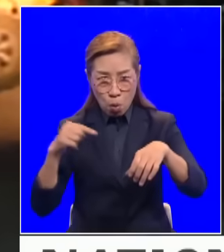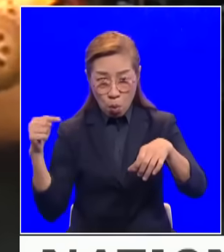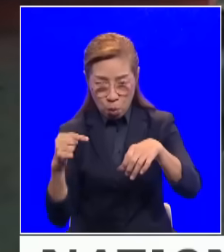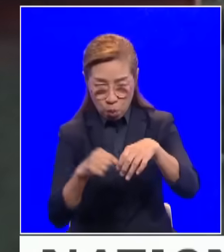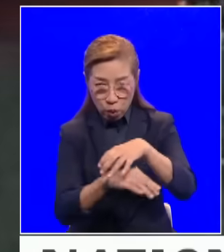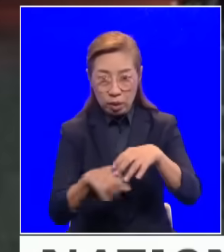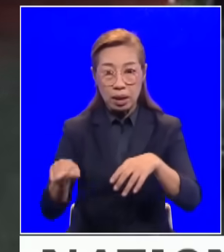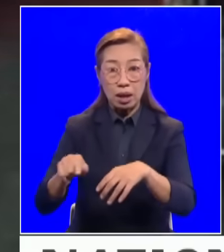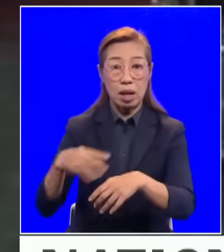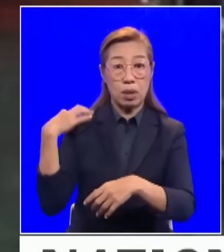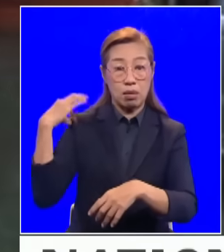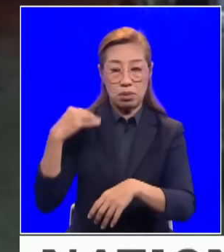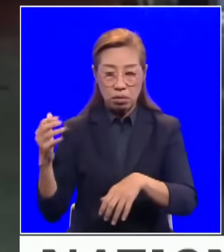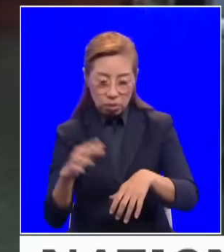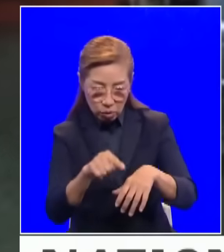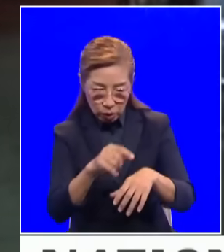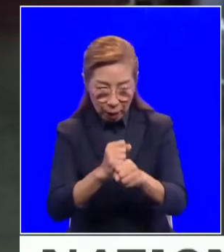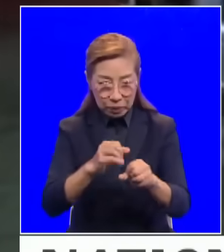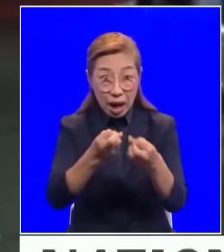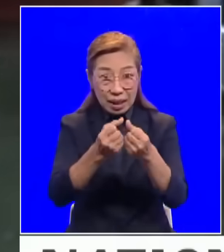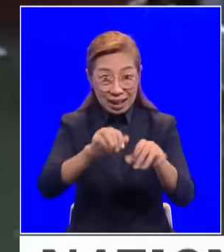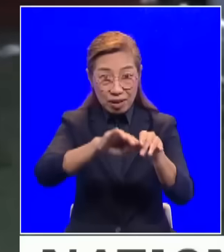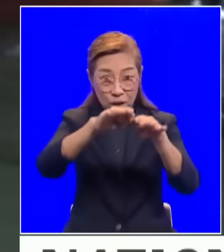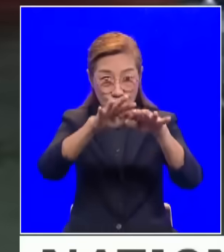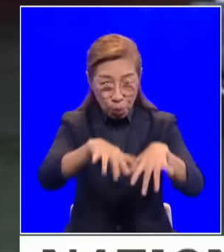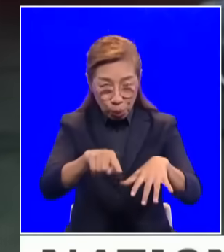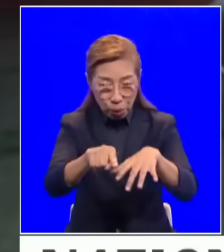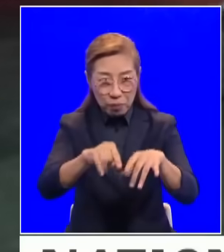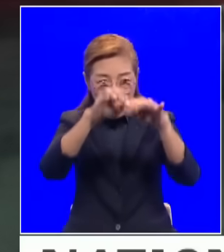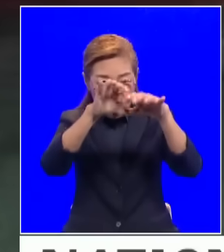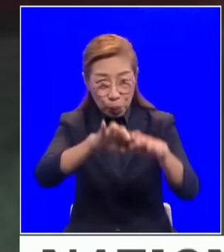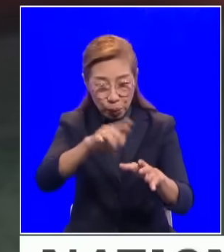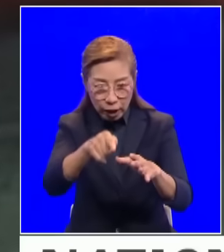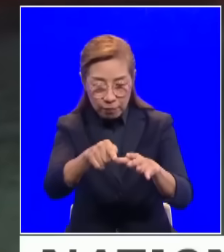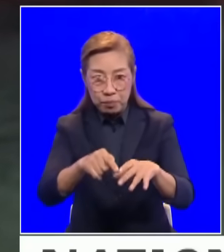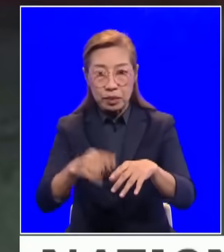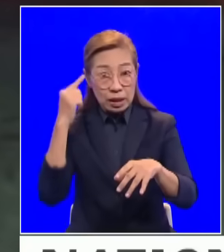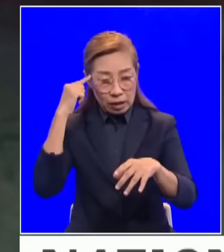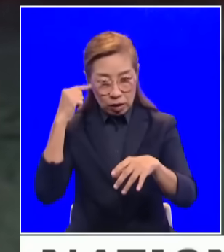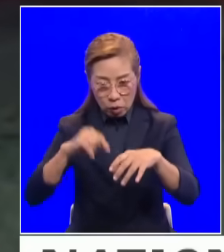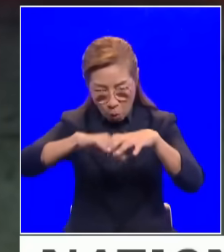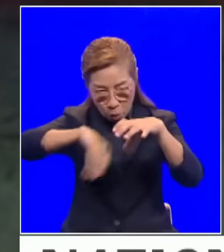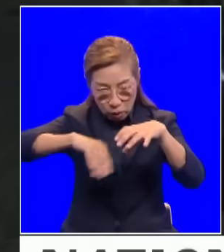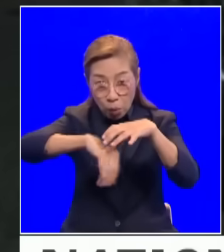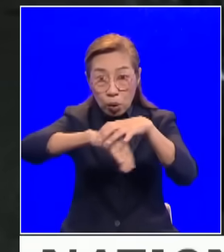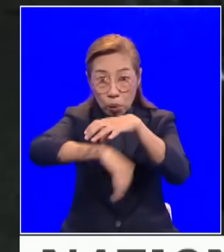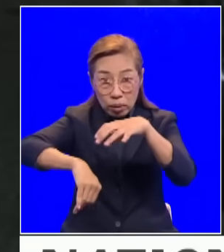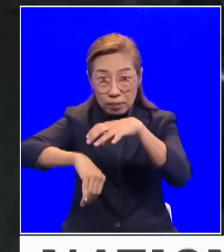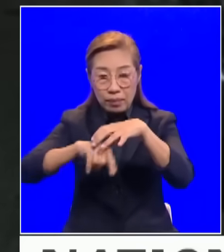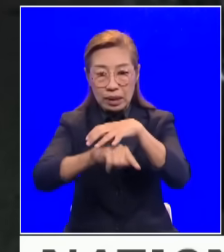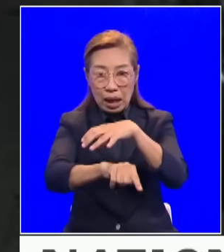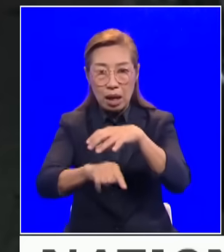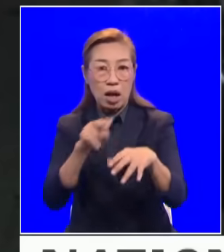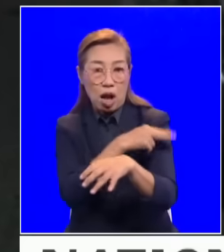งค์ทำอุโมงค์ซ้อนอุโมงค์ให้คุณหมอให้แพทย์นะคะสามารถเข้าไปให้น้ำเกลือได้ถ้าเกิดว่าทำได้มันก็จะเป็น